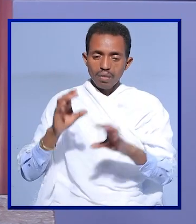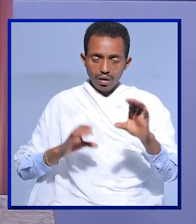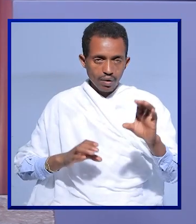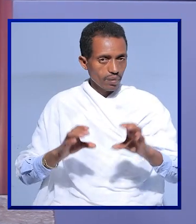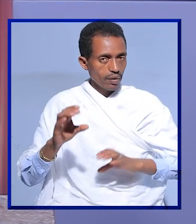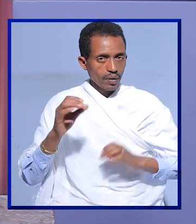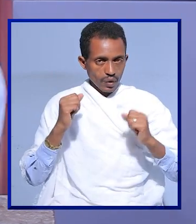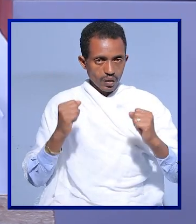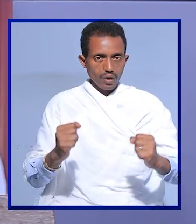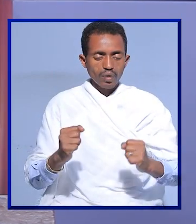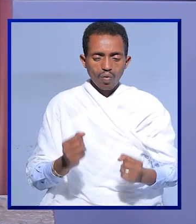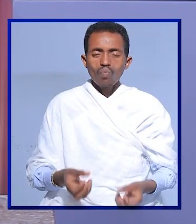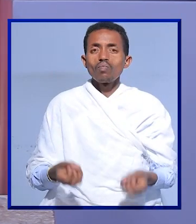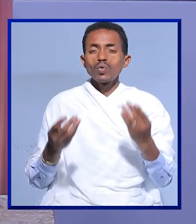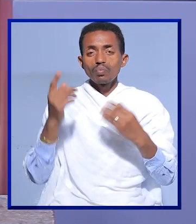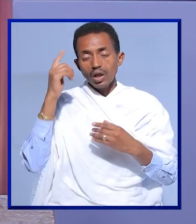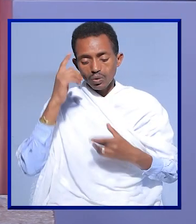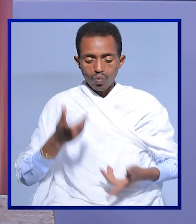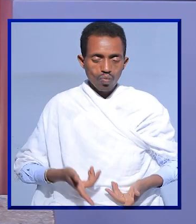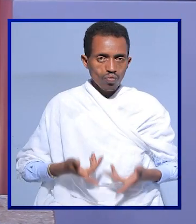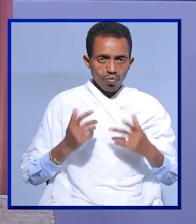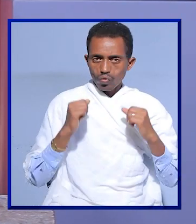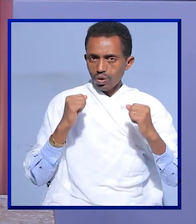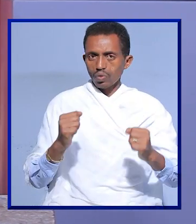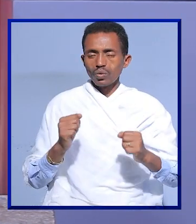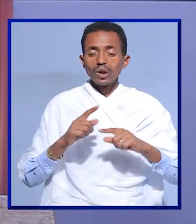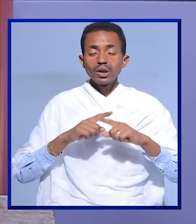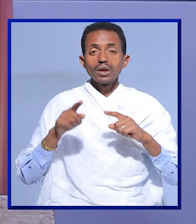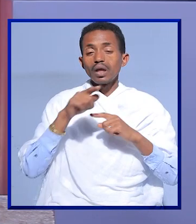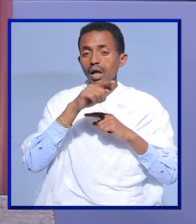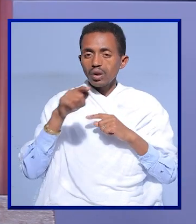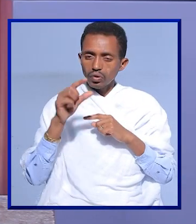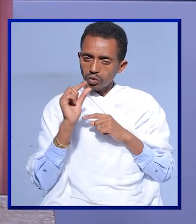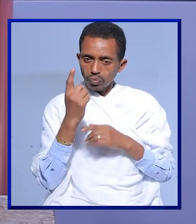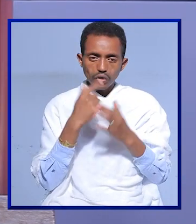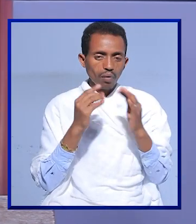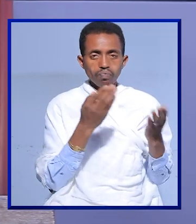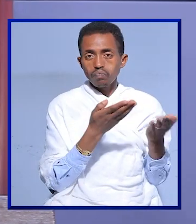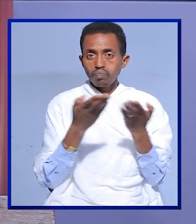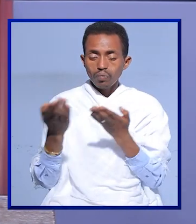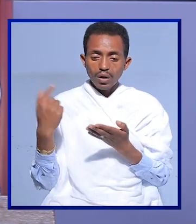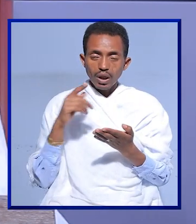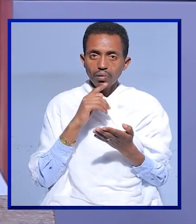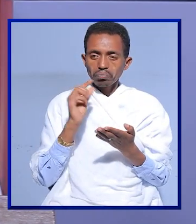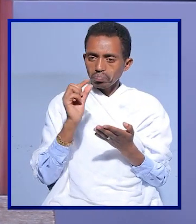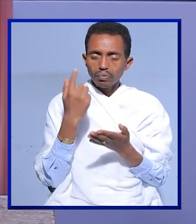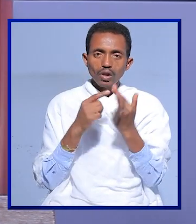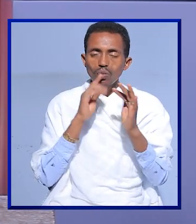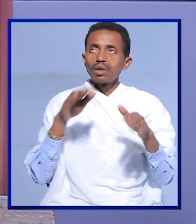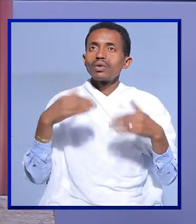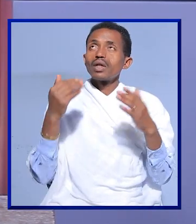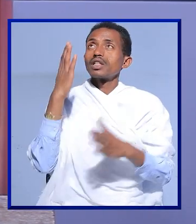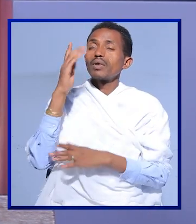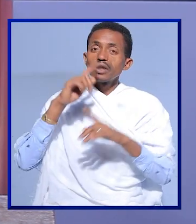ያደርግልናል። ብዙ የምታስቡት ኖራላችሁ እናንተ ትንሽ ነው የምትሰጡት እኛ ትንሽ ነው የምንሰጠው